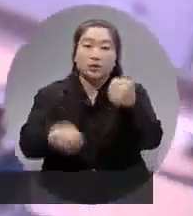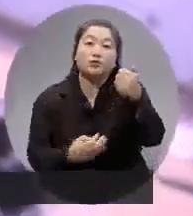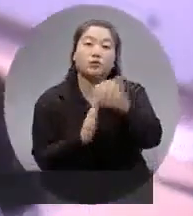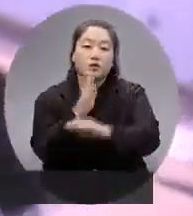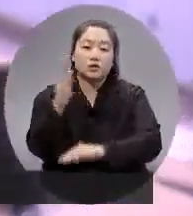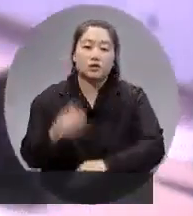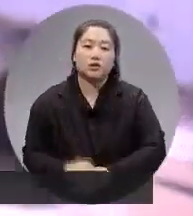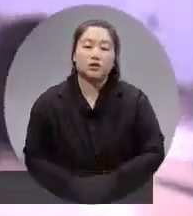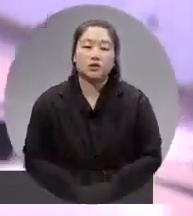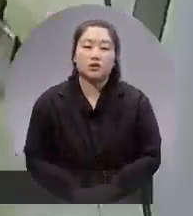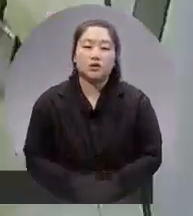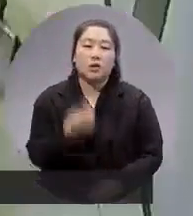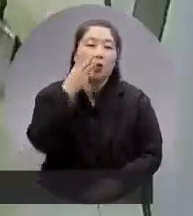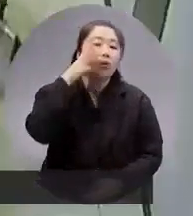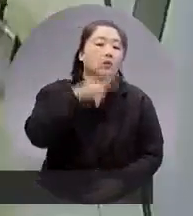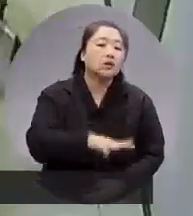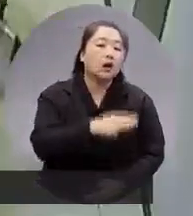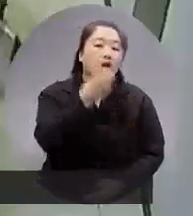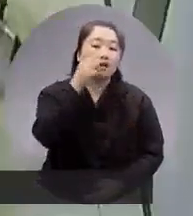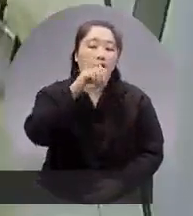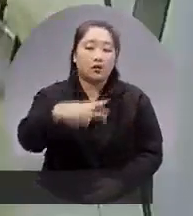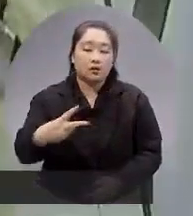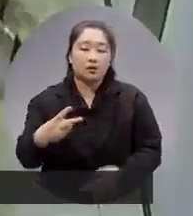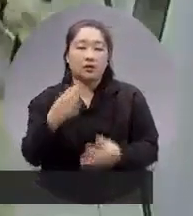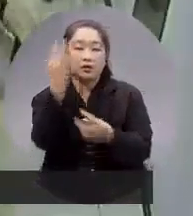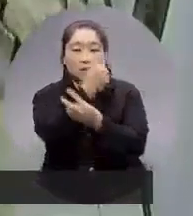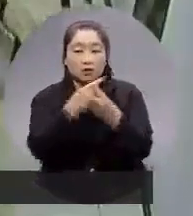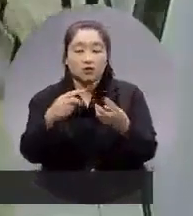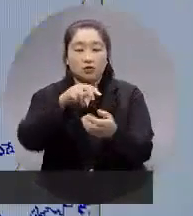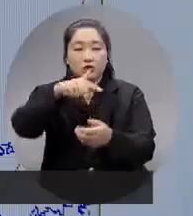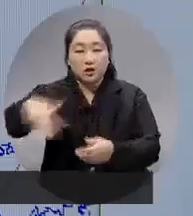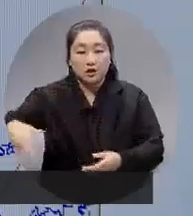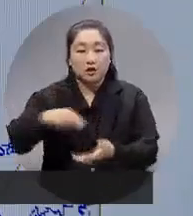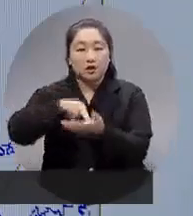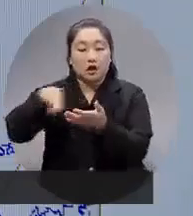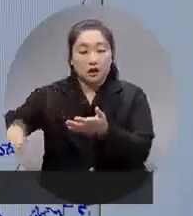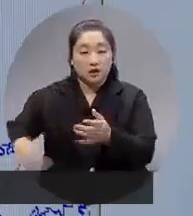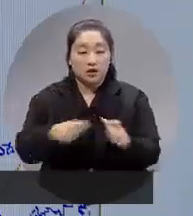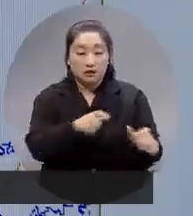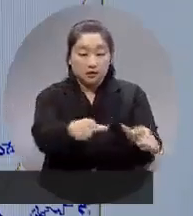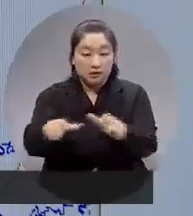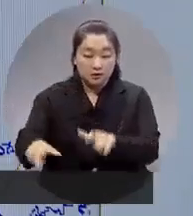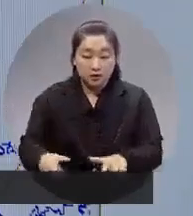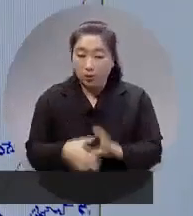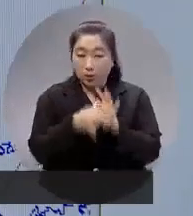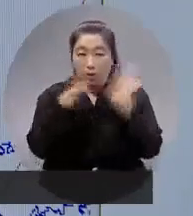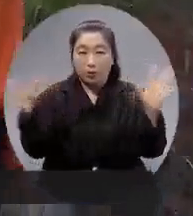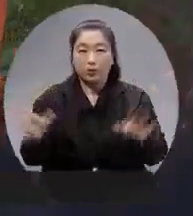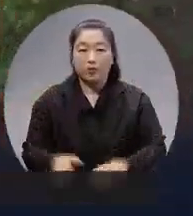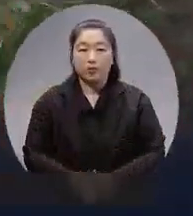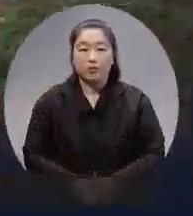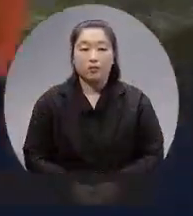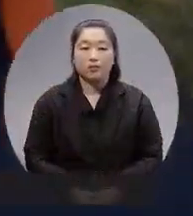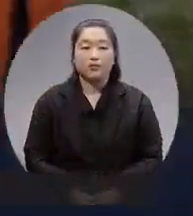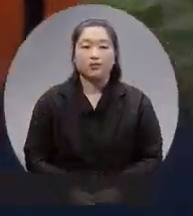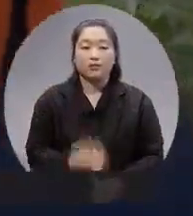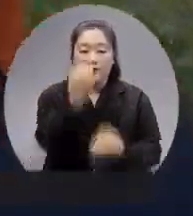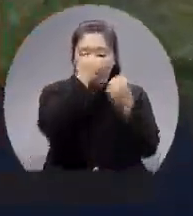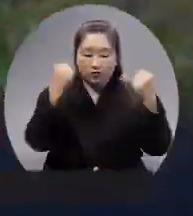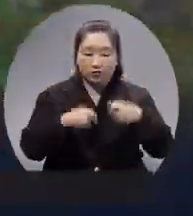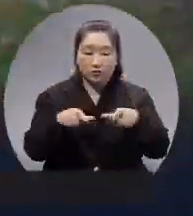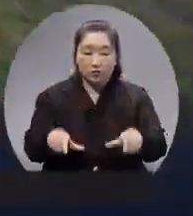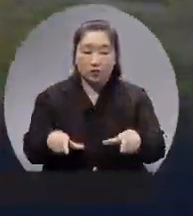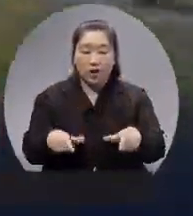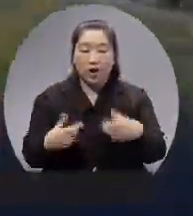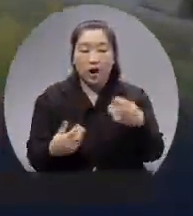달합니다 옥천 영동 청주 제천 단양 등 지역 또한 가리지 않습니다 충북지역이